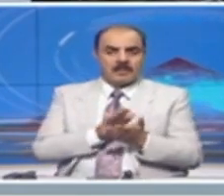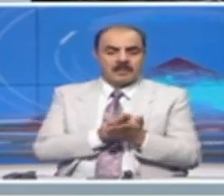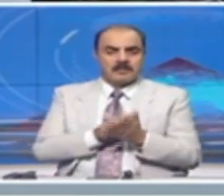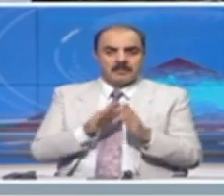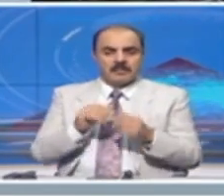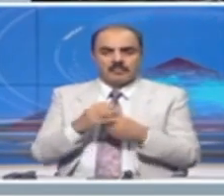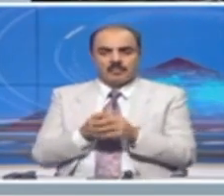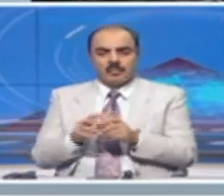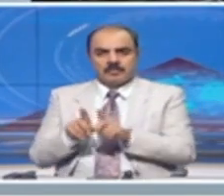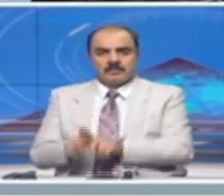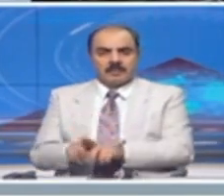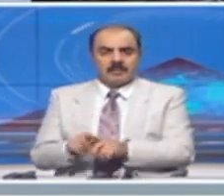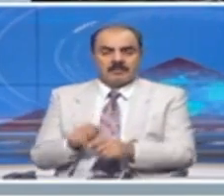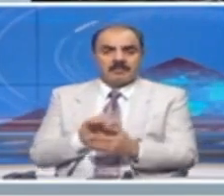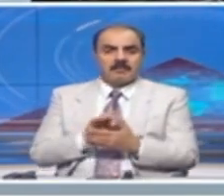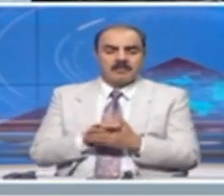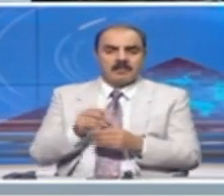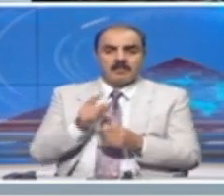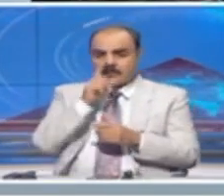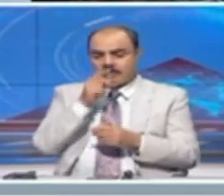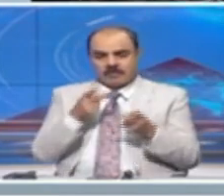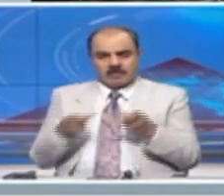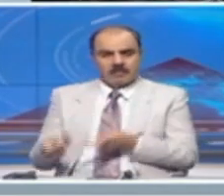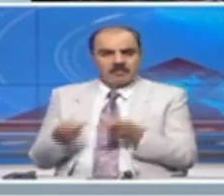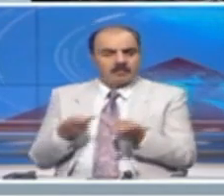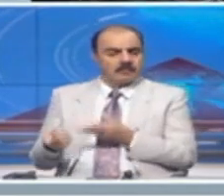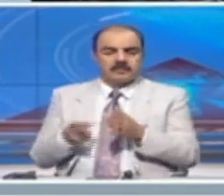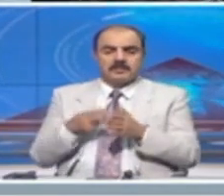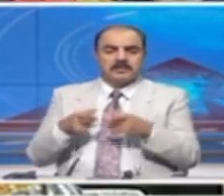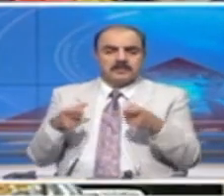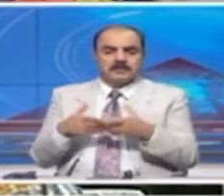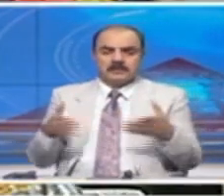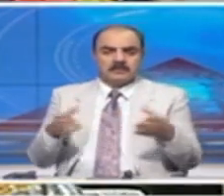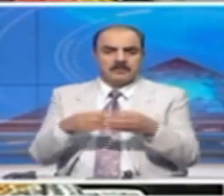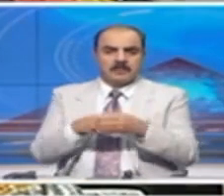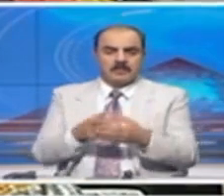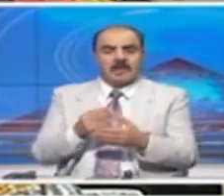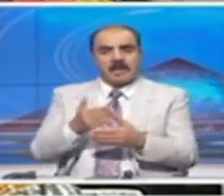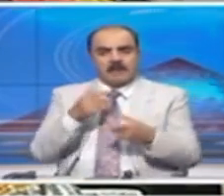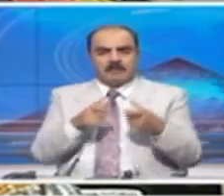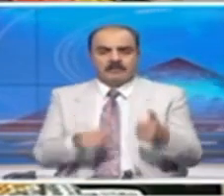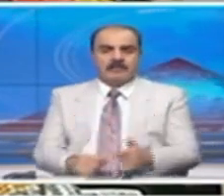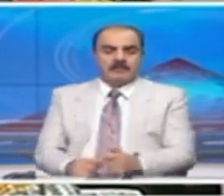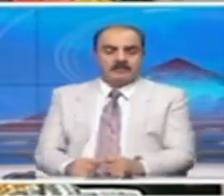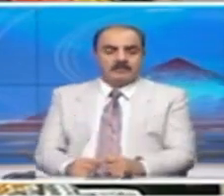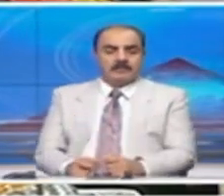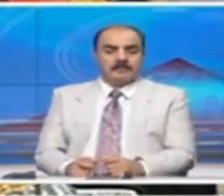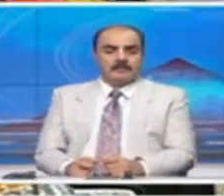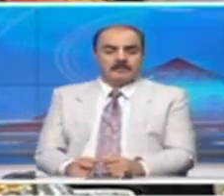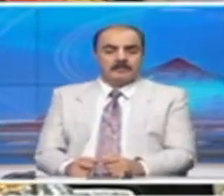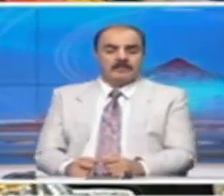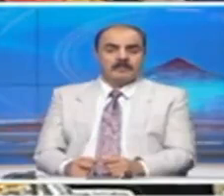ومصر وتونس، واستضافت القاهرة عدة اجتماعات لهذه المجموعة قبل هذا التاريخ.